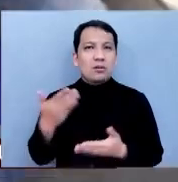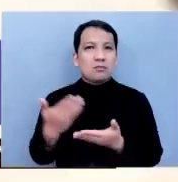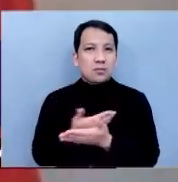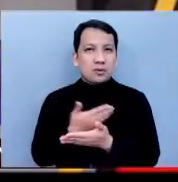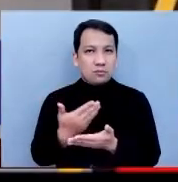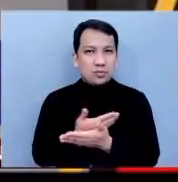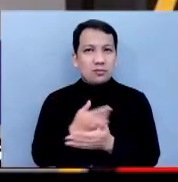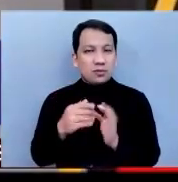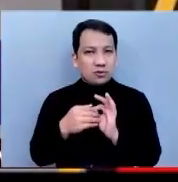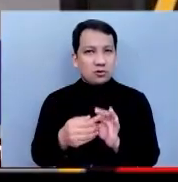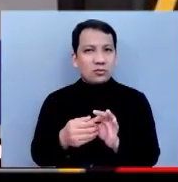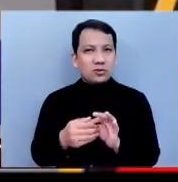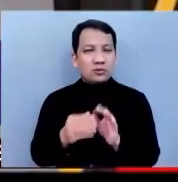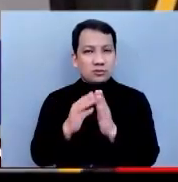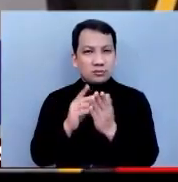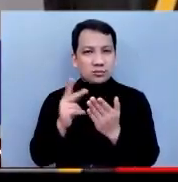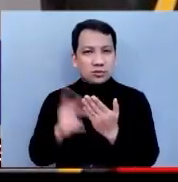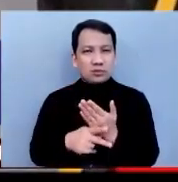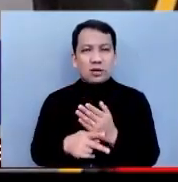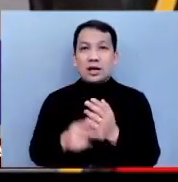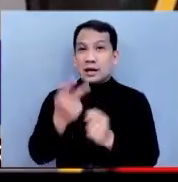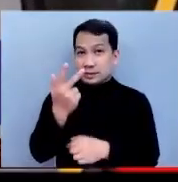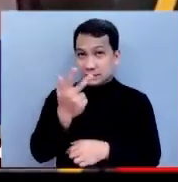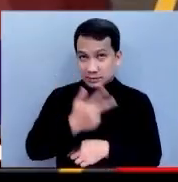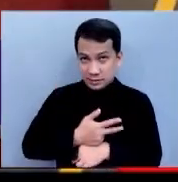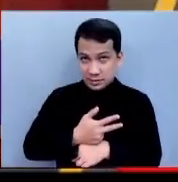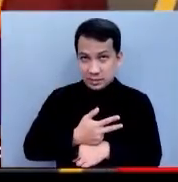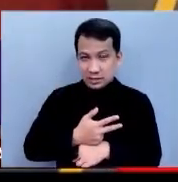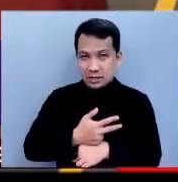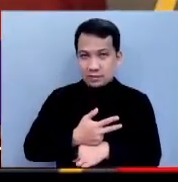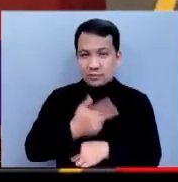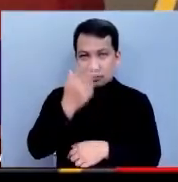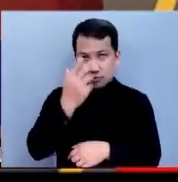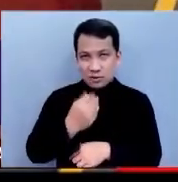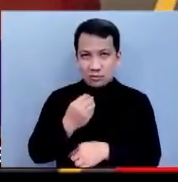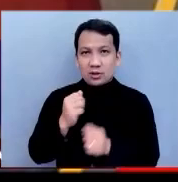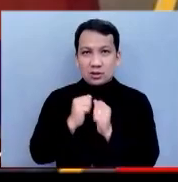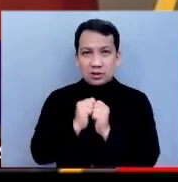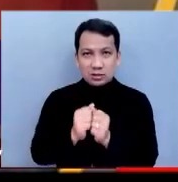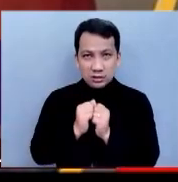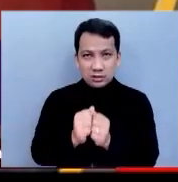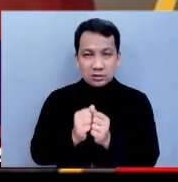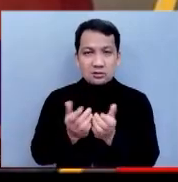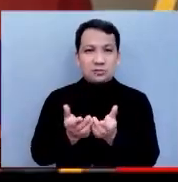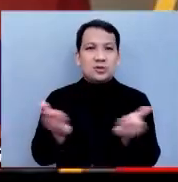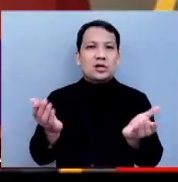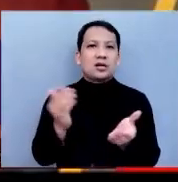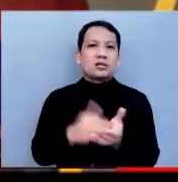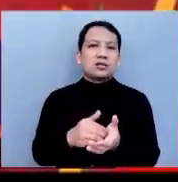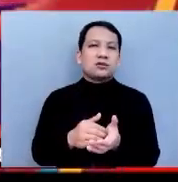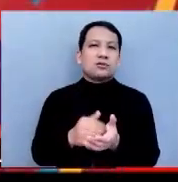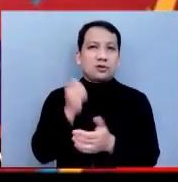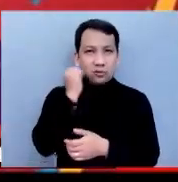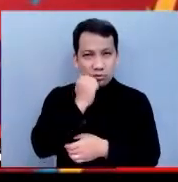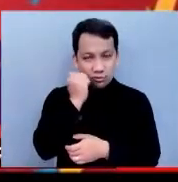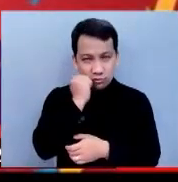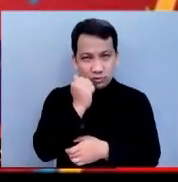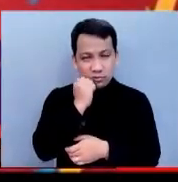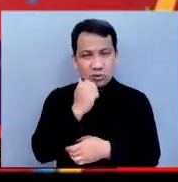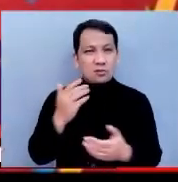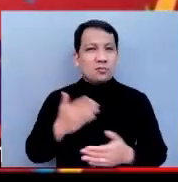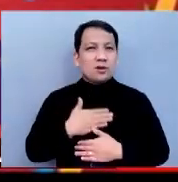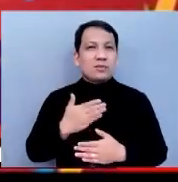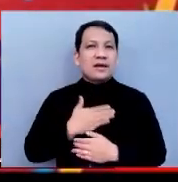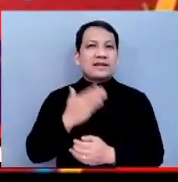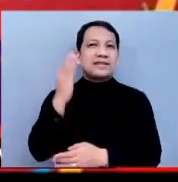portion. Tatlong tulog na lang mga kapatid. Magkakasama-sama na tayo muli sa araw-araw na masayang